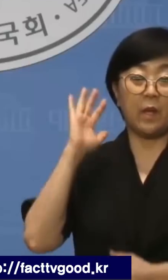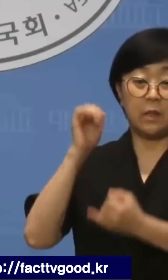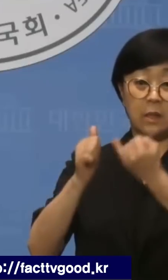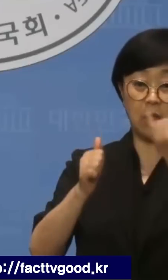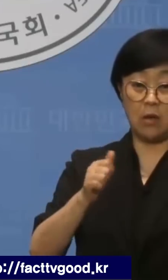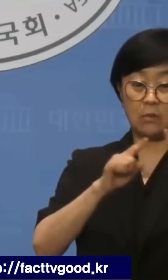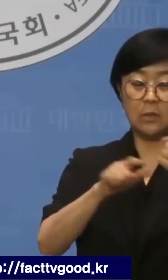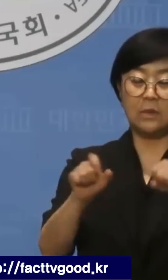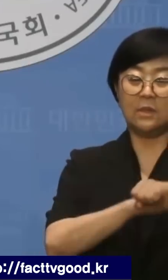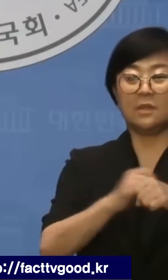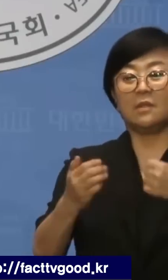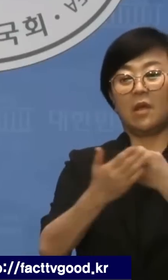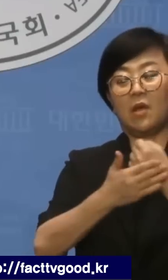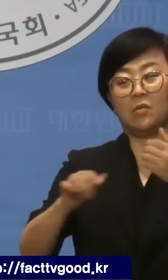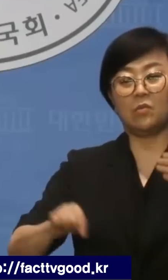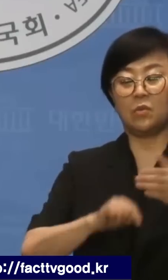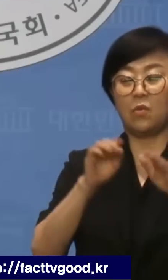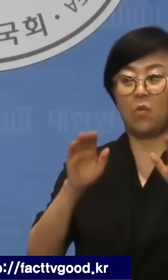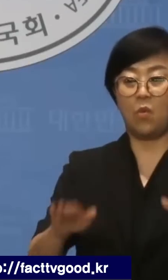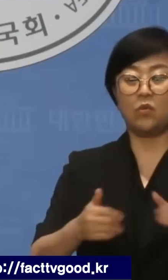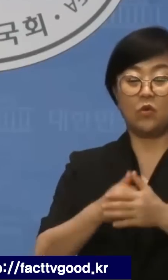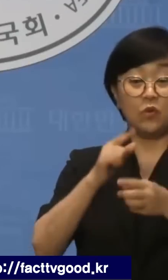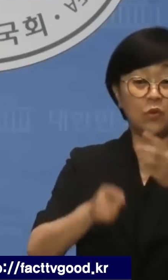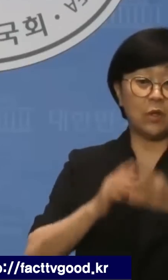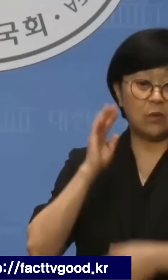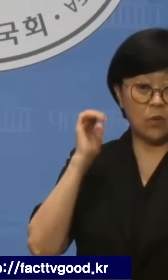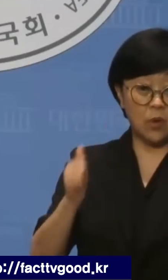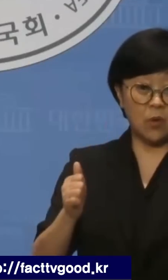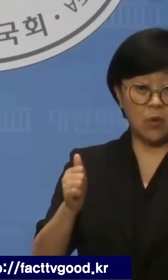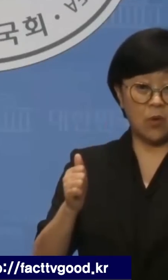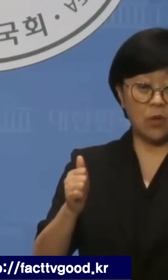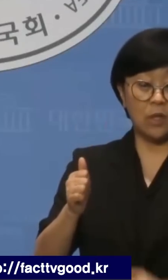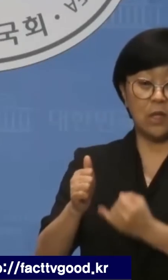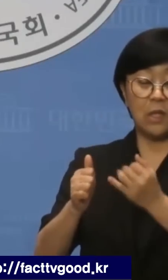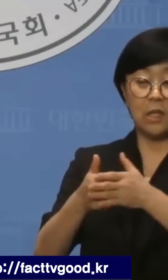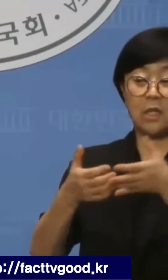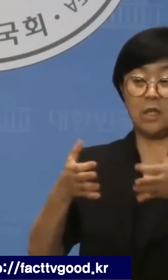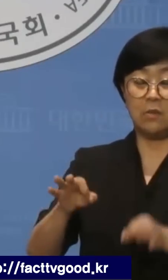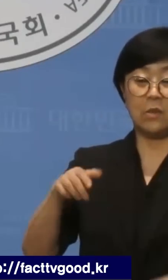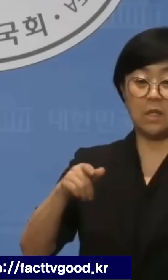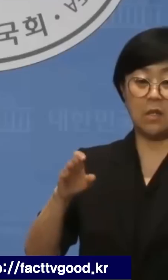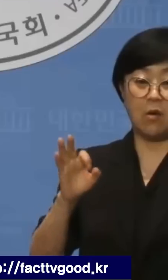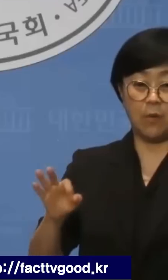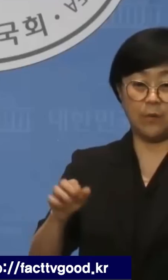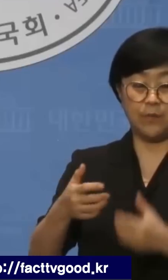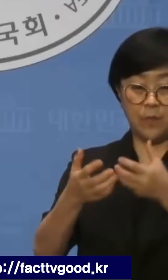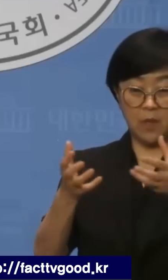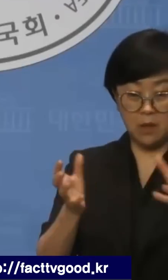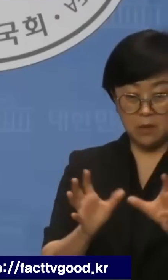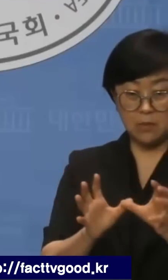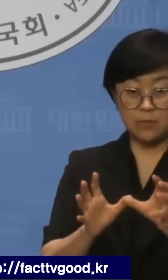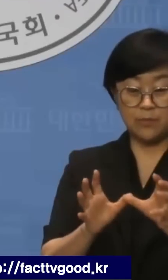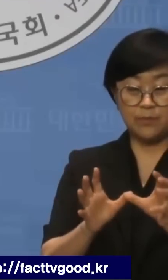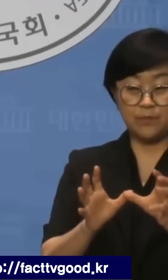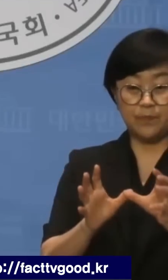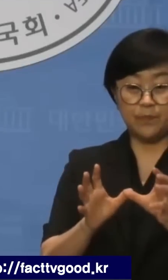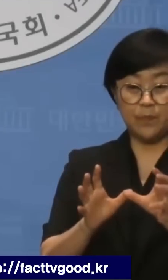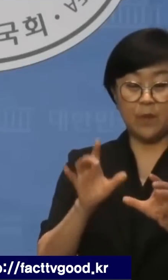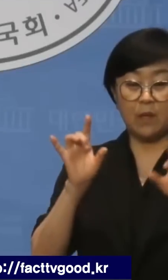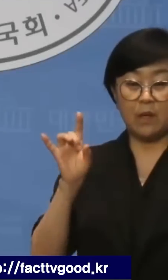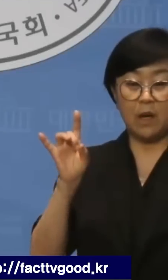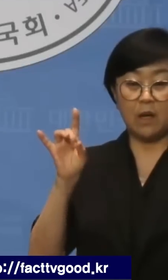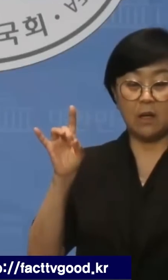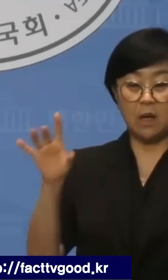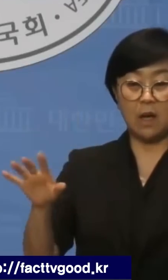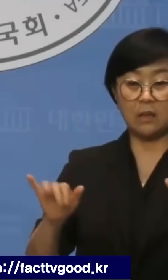여사 일가 특혜 의혹 속에서 오늘 윤석열 대통령과 김기영 국민의힘 당 대표가